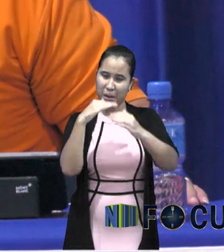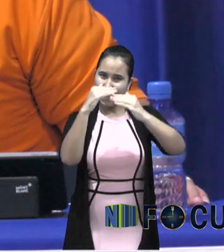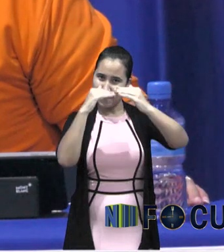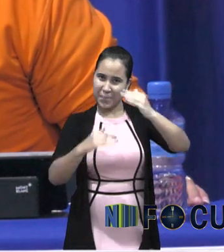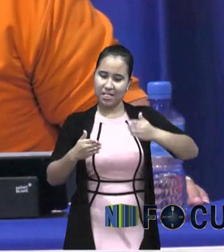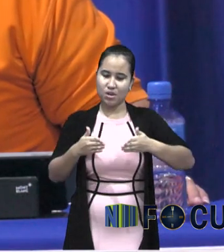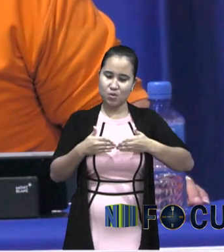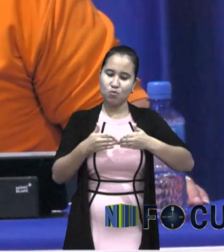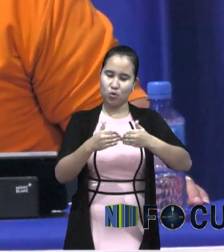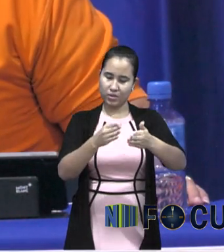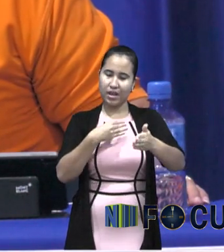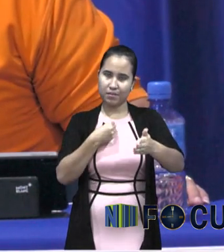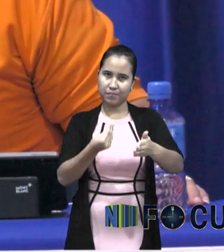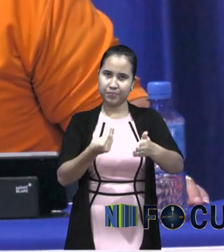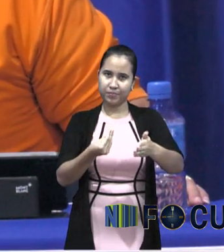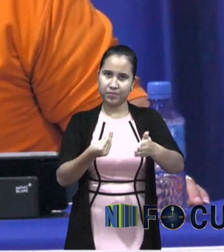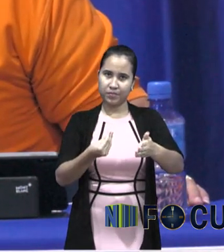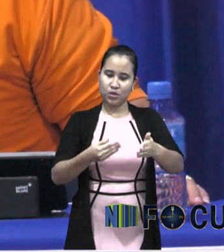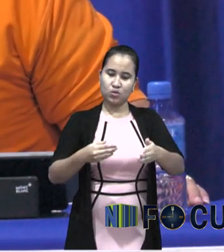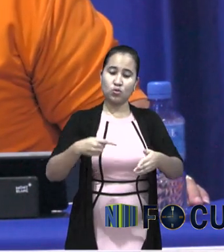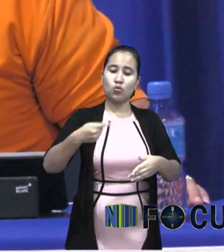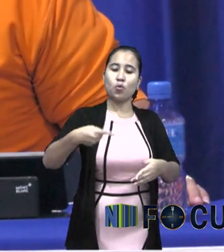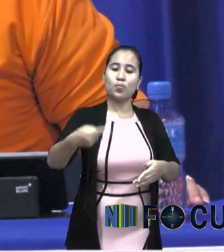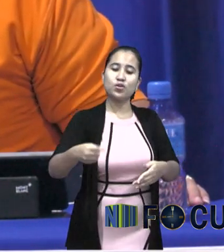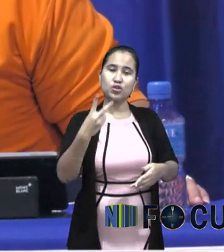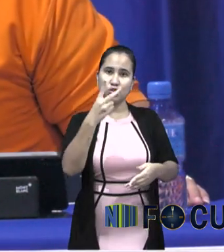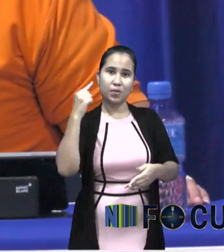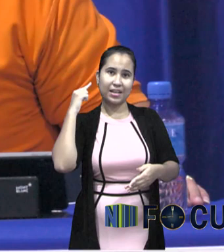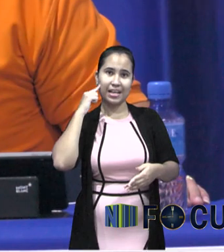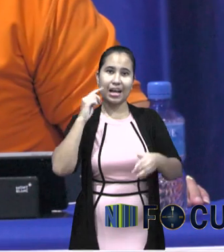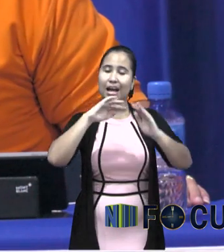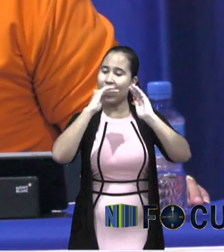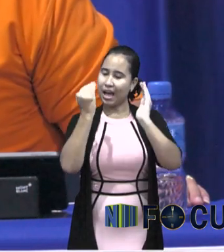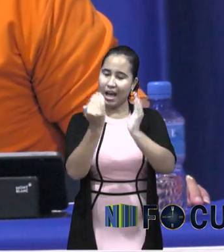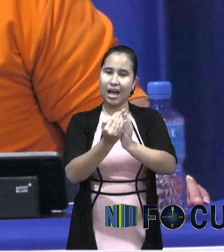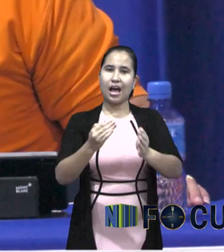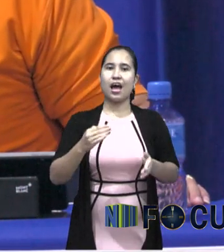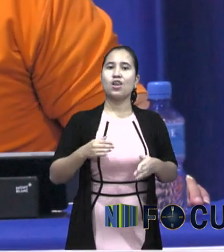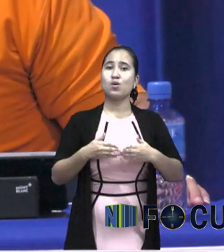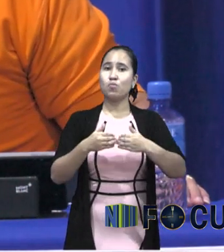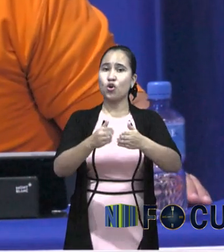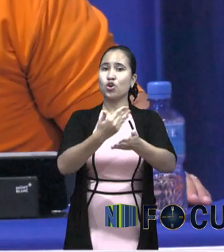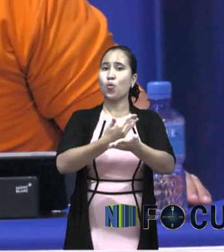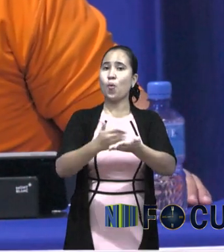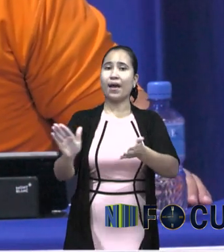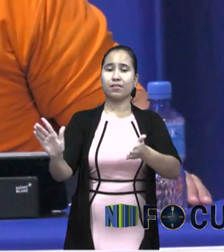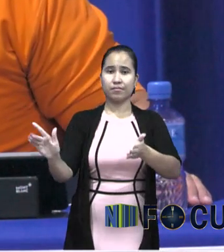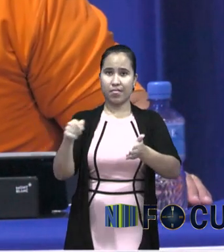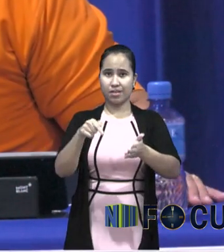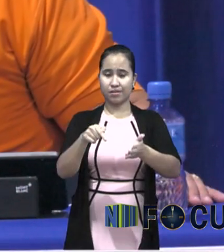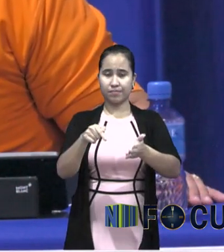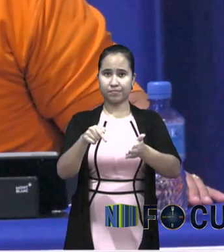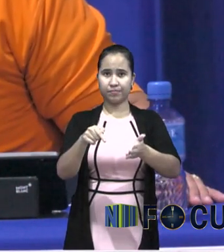schoeners hebben. En in de komende 2 dagen zullen dus alle schoeners vertrokken zijn vandaar. Verder met betrekking tot